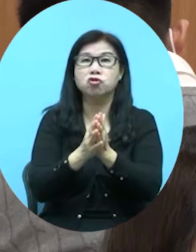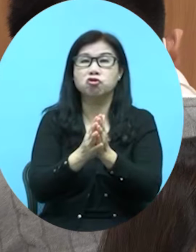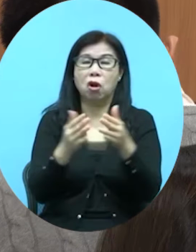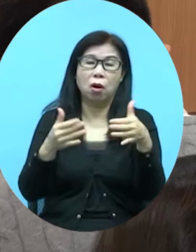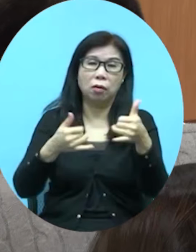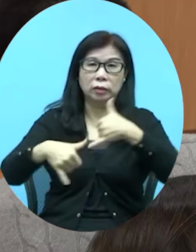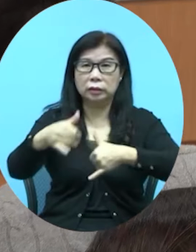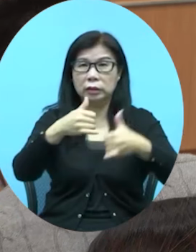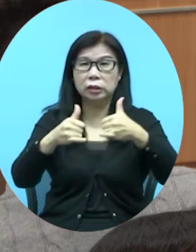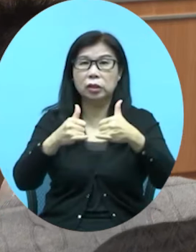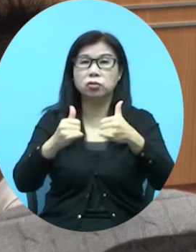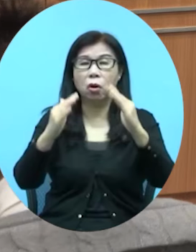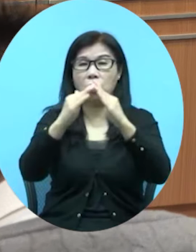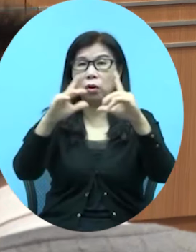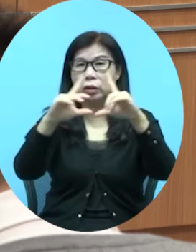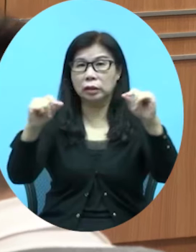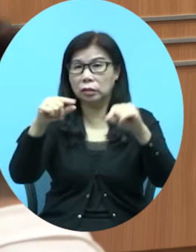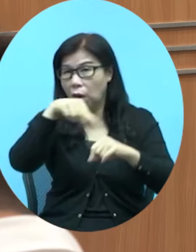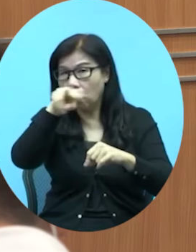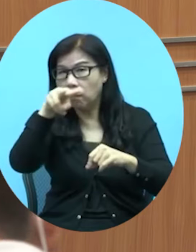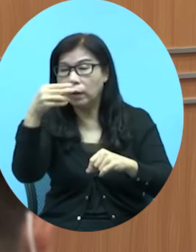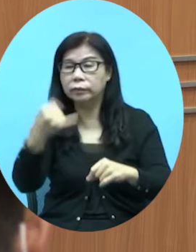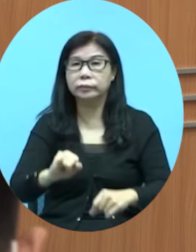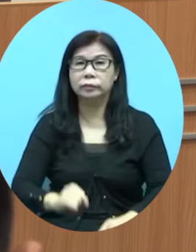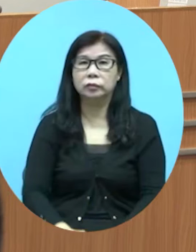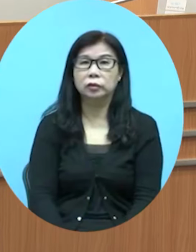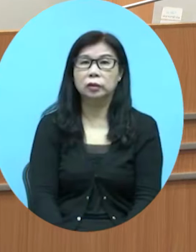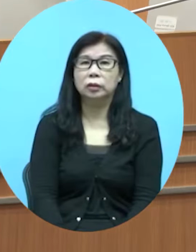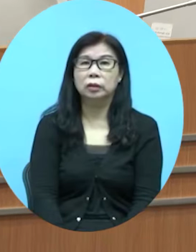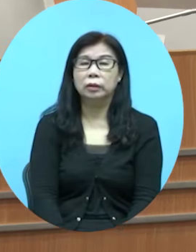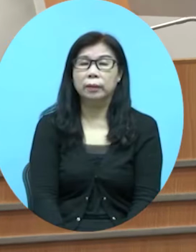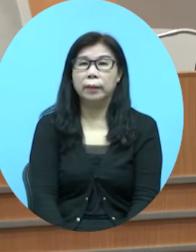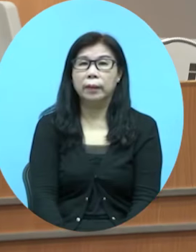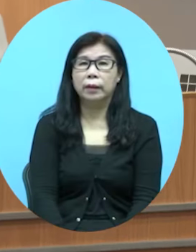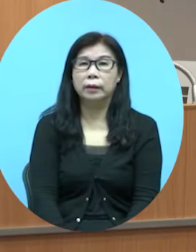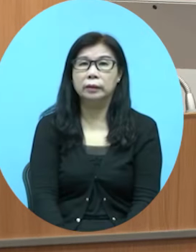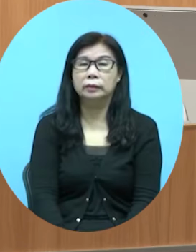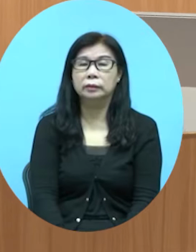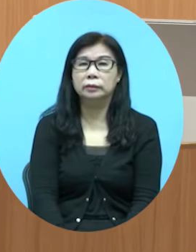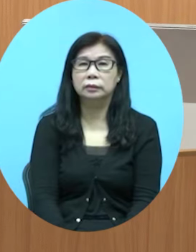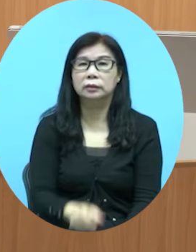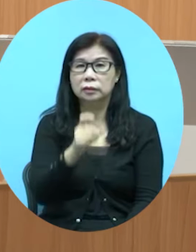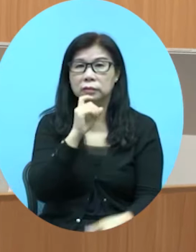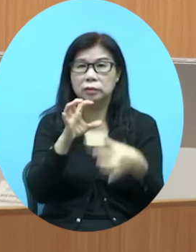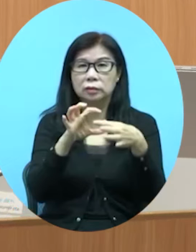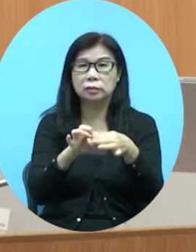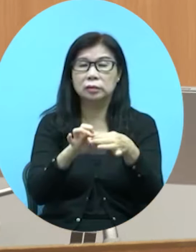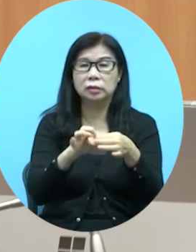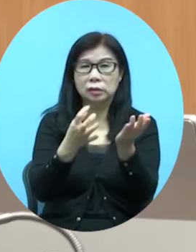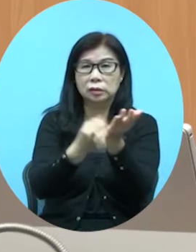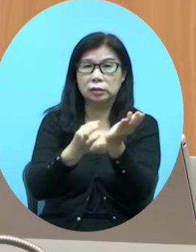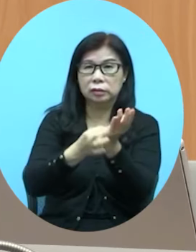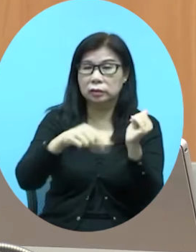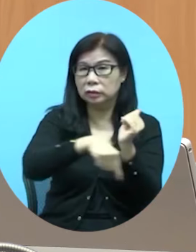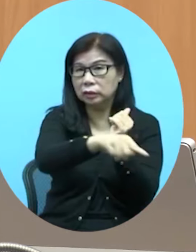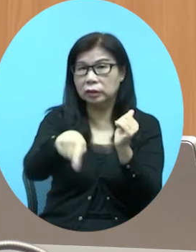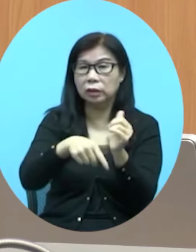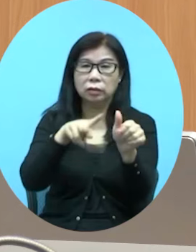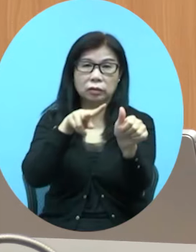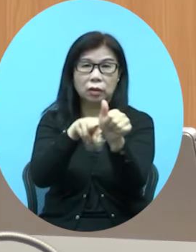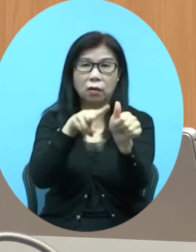又有没有地址呢因为找不到关于那些地方的规管